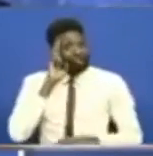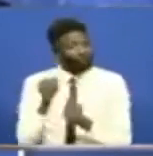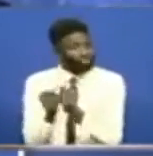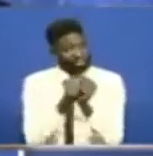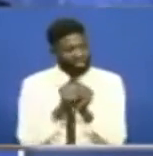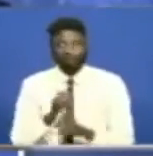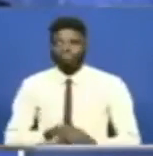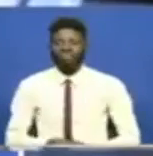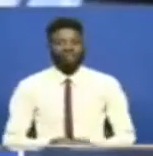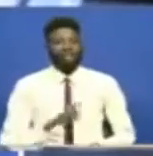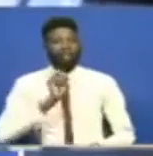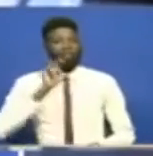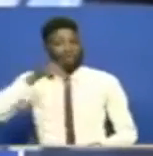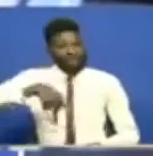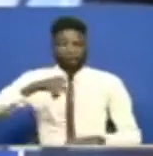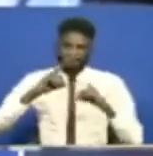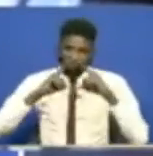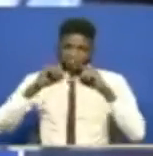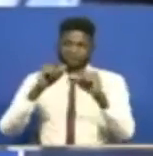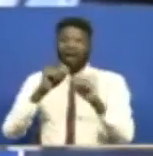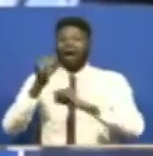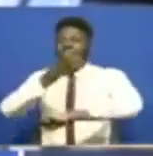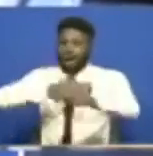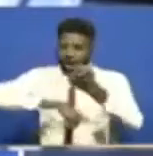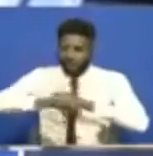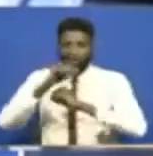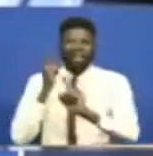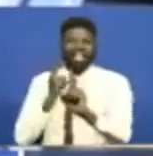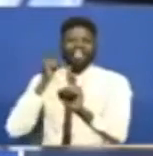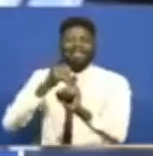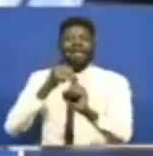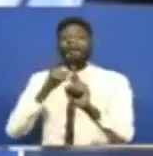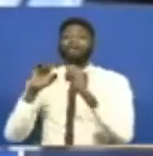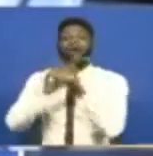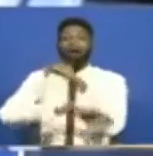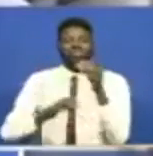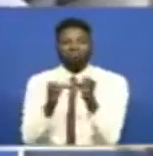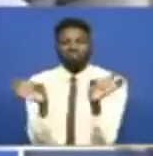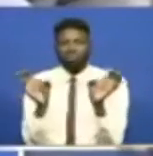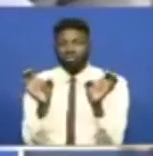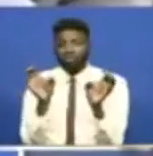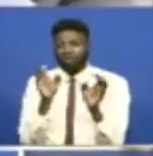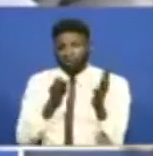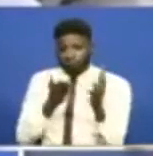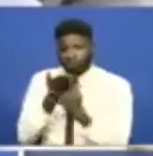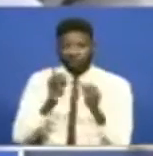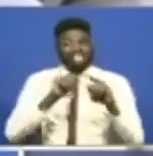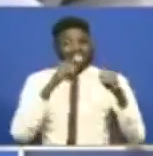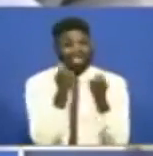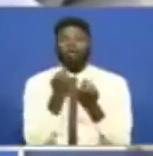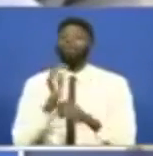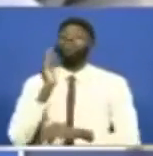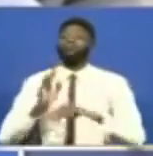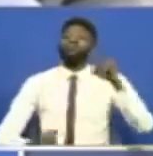huyo alisema kuwa juhudi zozote za kuigawanya nchi hii katika misingi ya kikabila zitakuwa na madhara makubwa